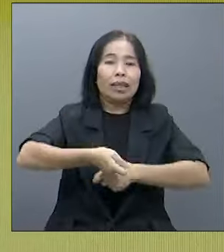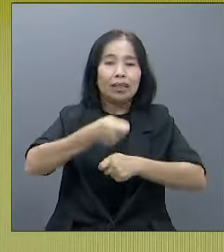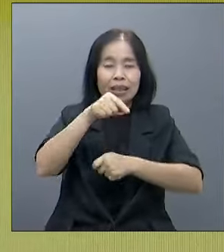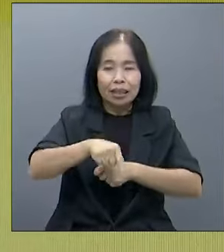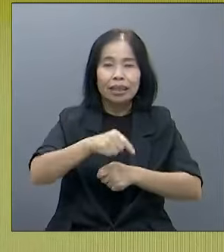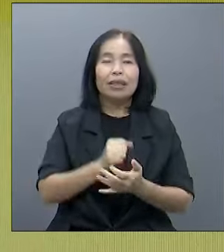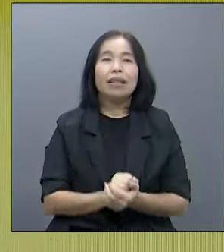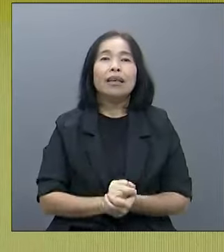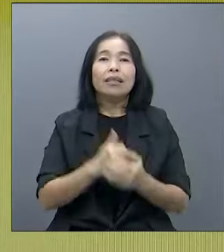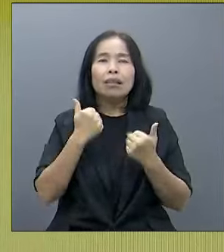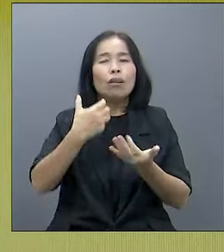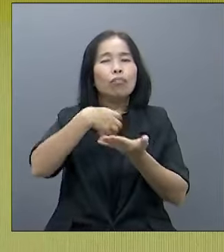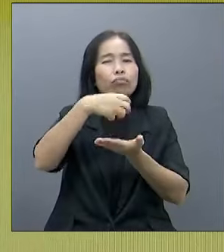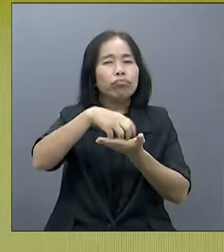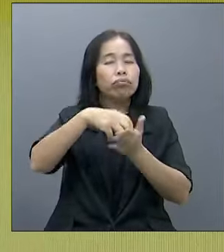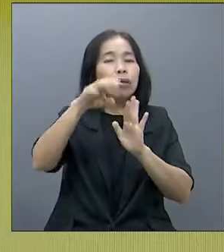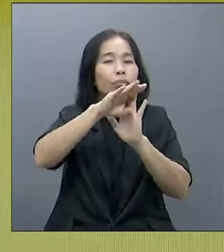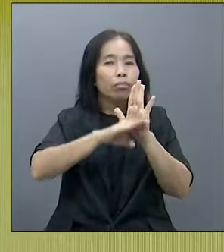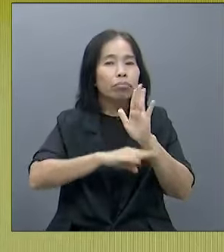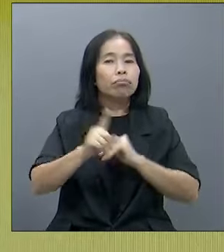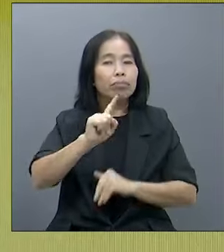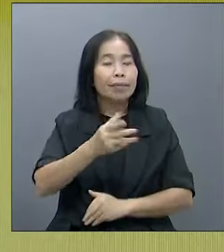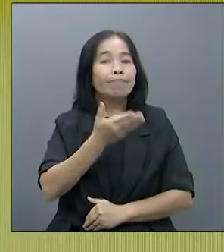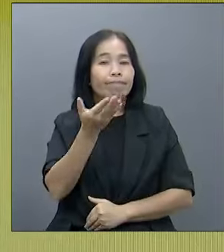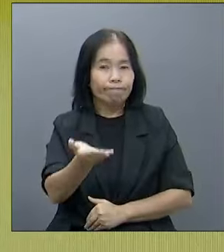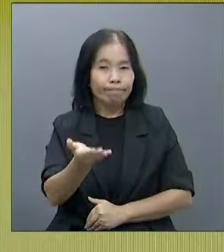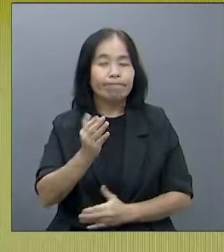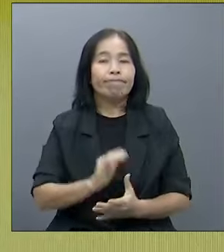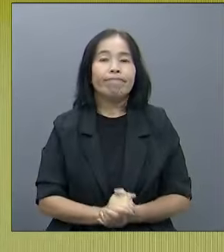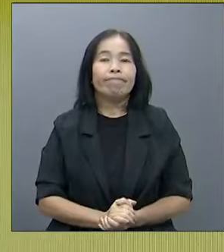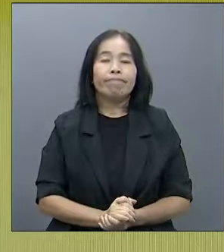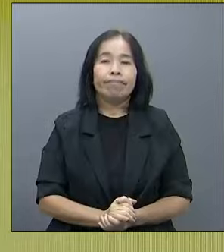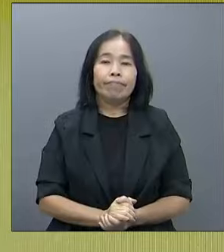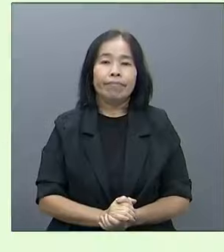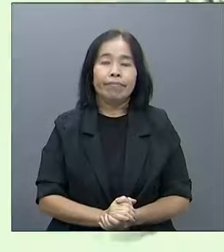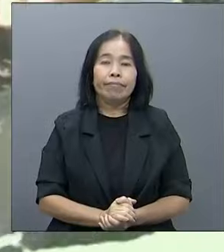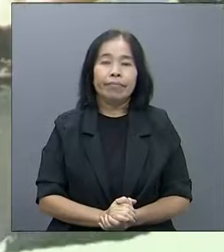ดนะคะเรื่องราวจะเป็นอย่างไรเดี๋ยวพาคุณผู้ชมไปดูในช่วงพอดีพอเพียงค่ะ